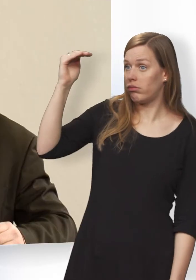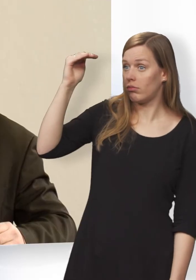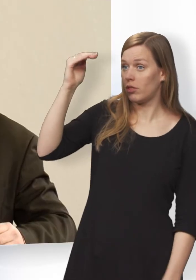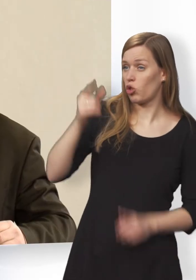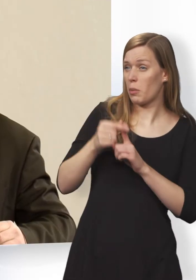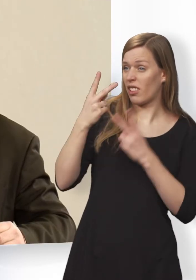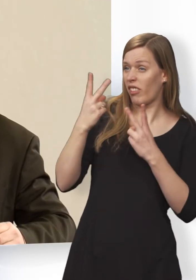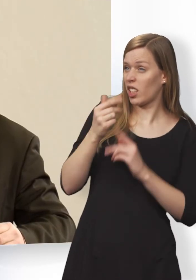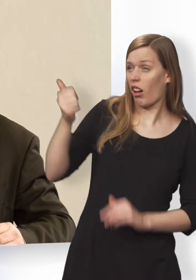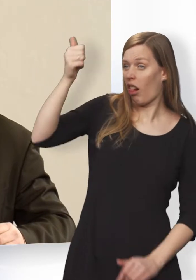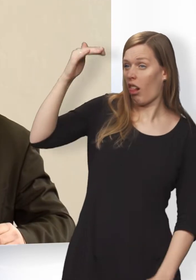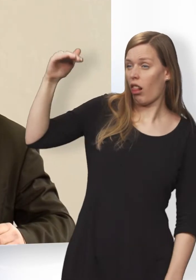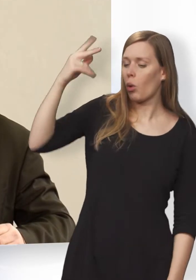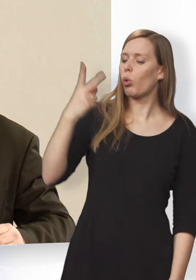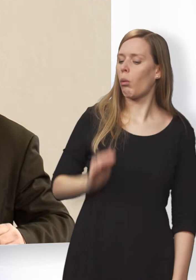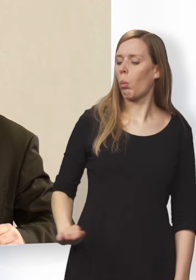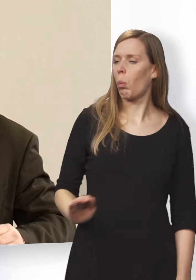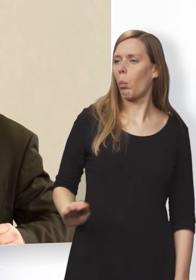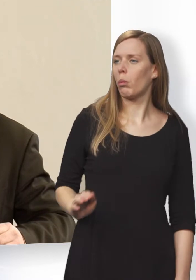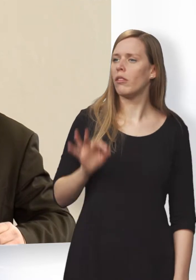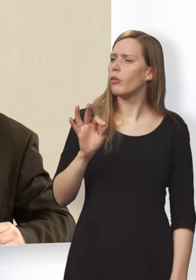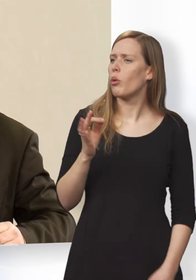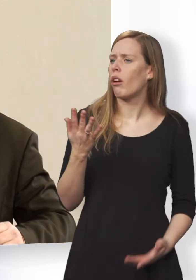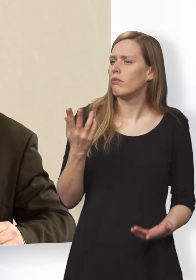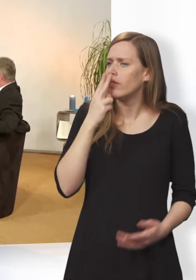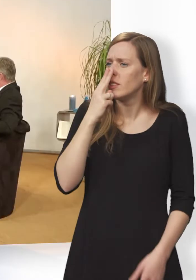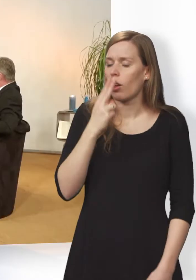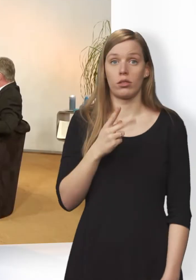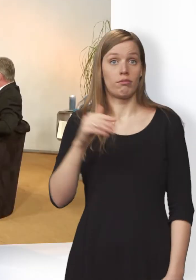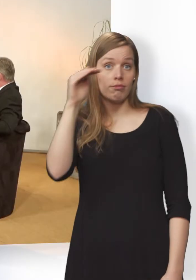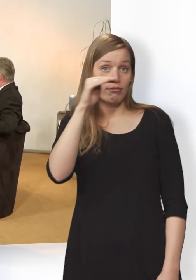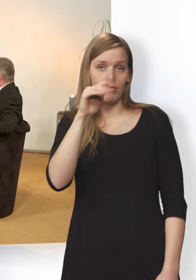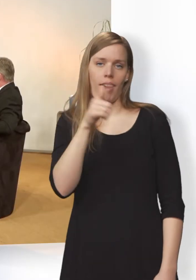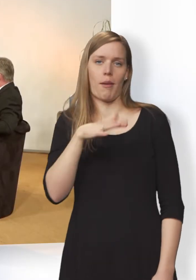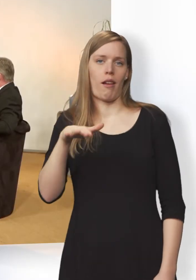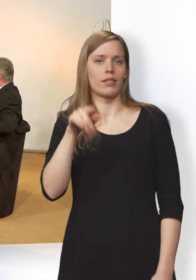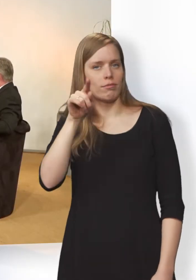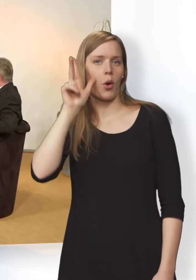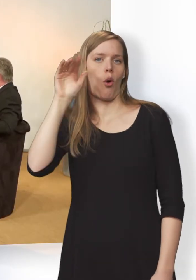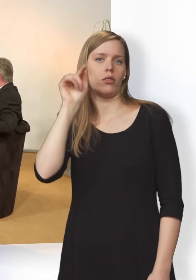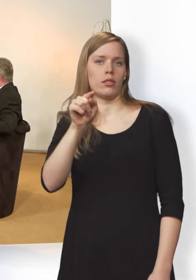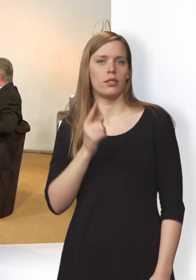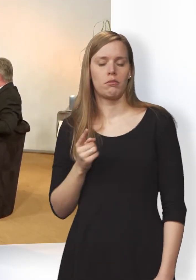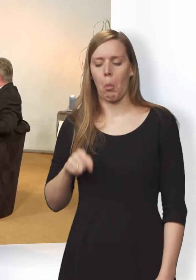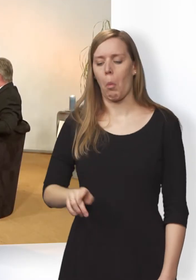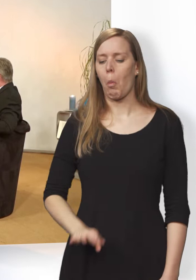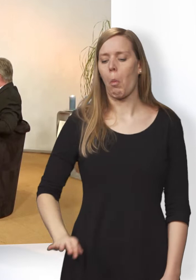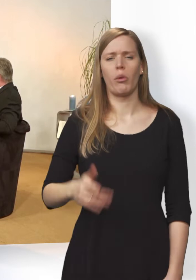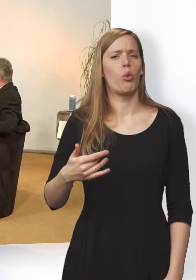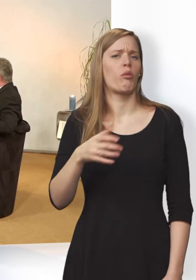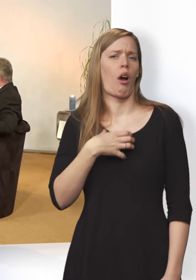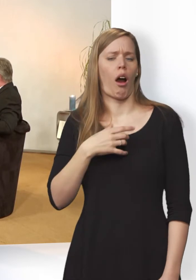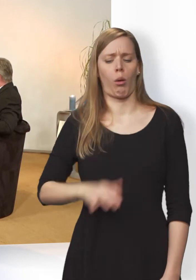hier oder hängt die hier welchen stellenwert hat die stadt grand isle über sagt sie es steht gut und da unten hat irgendwo die